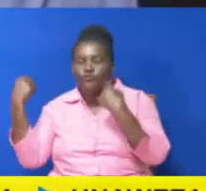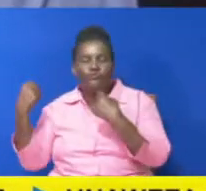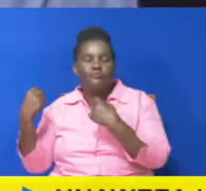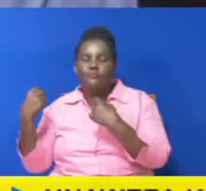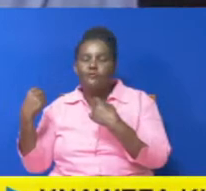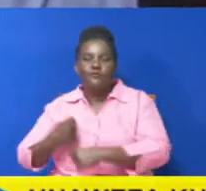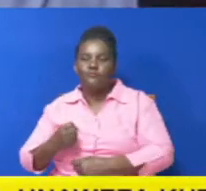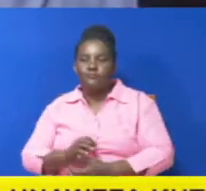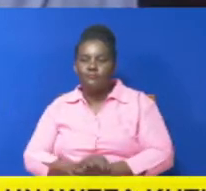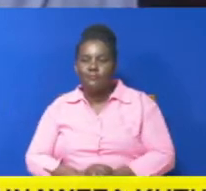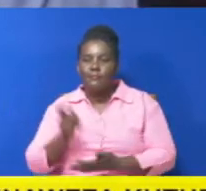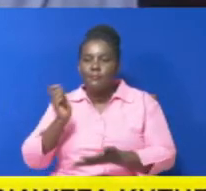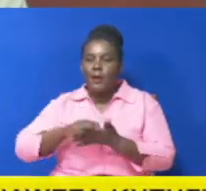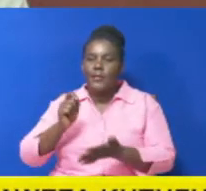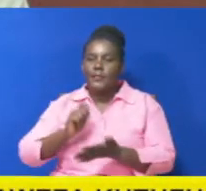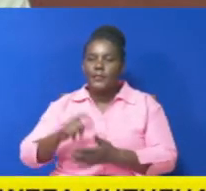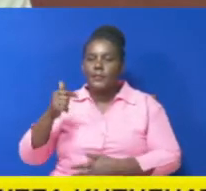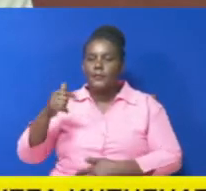TBC.